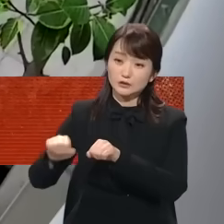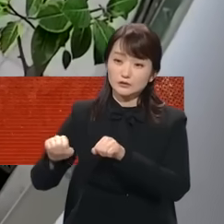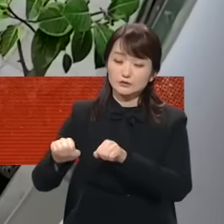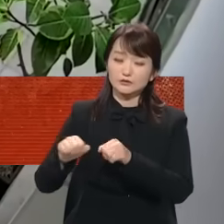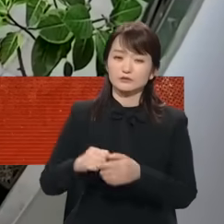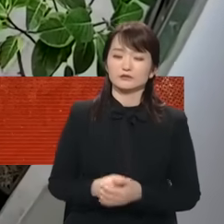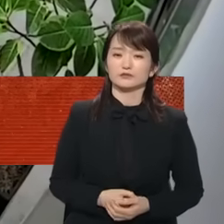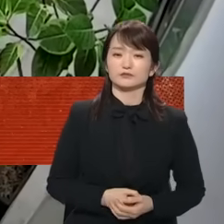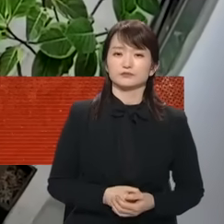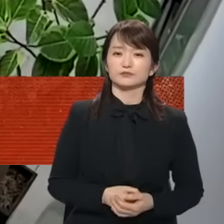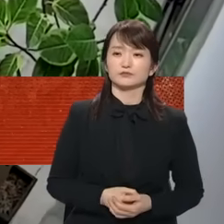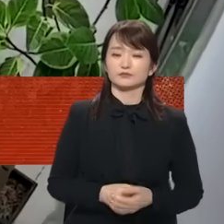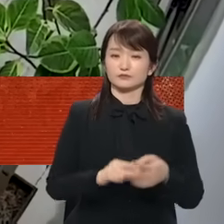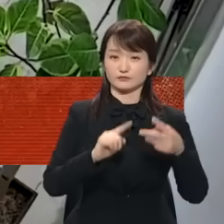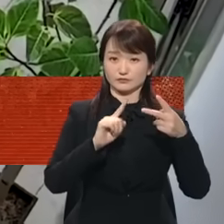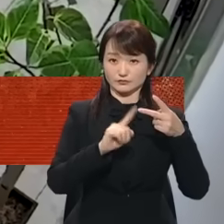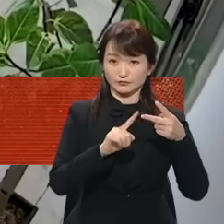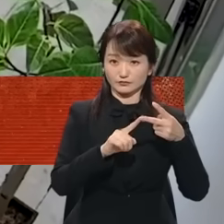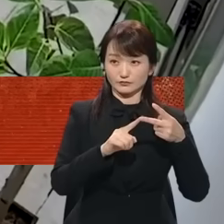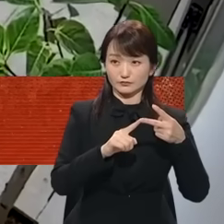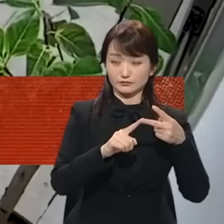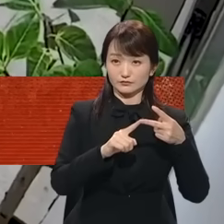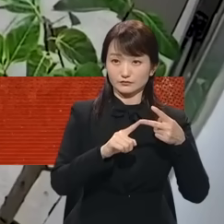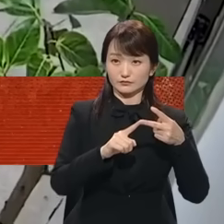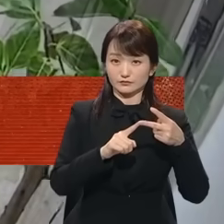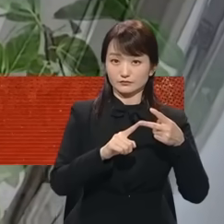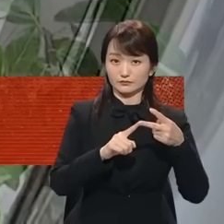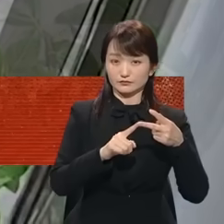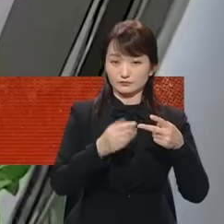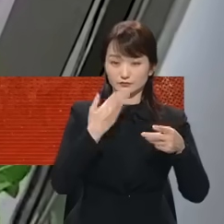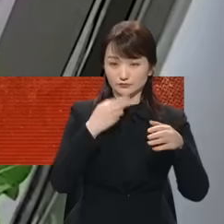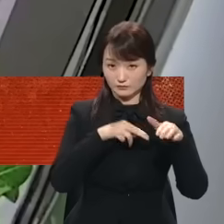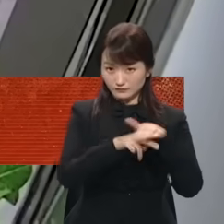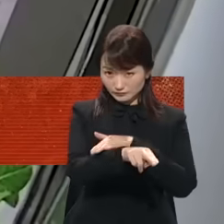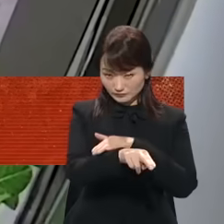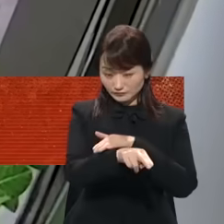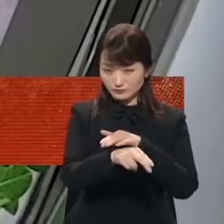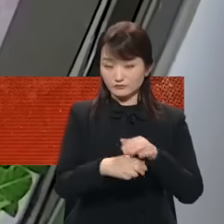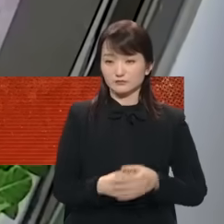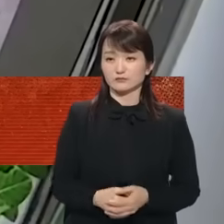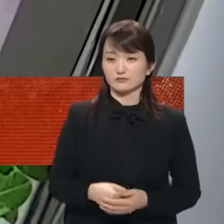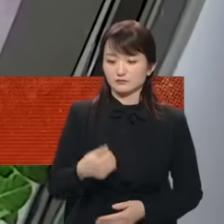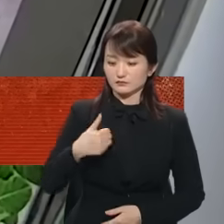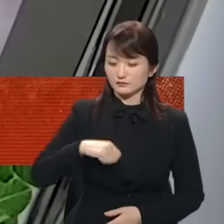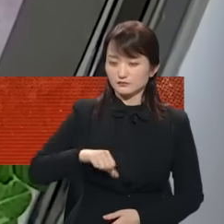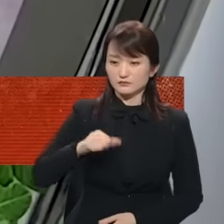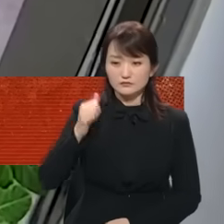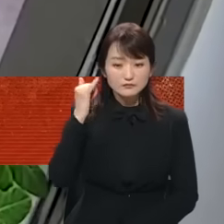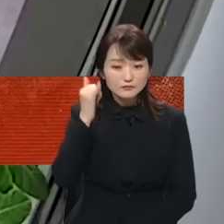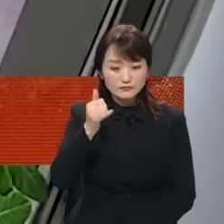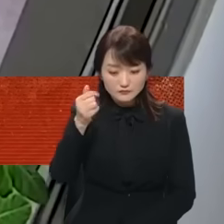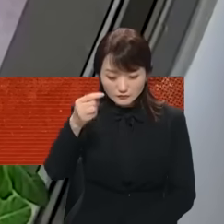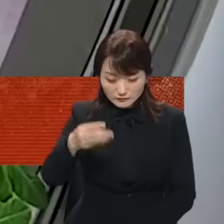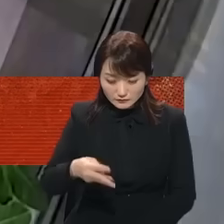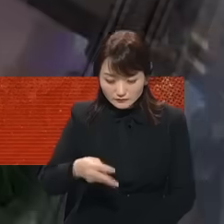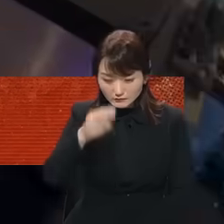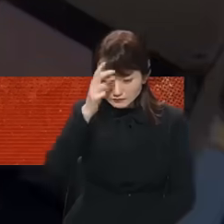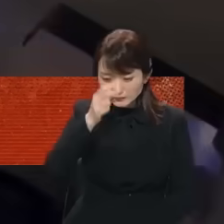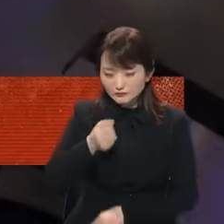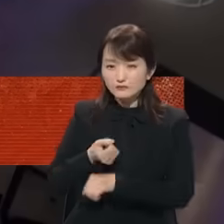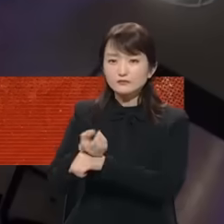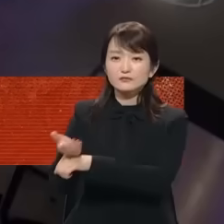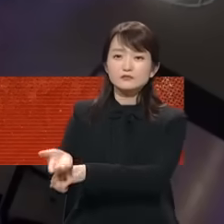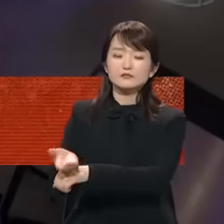그리고 이제 두 번째 저 먹튀 미수 사건 저게 벌어졌을 때 이제 아들이 남긴 연락처 결제 내역을 경찰에 전달을